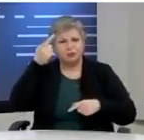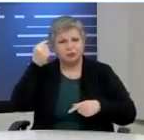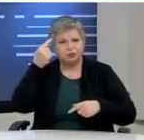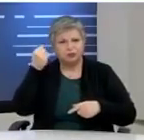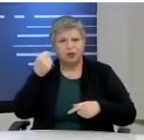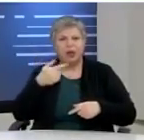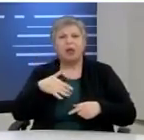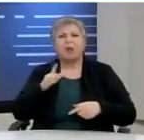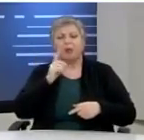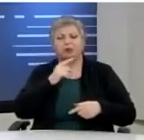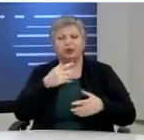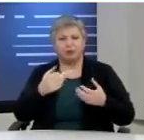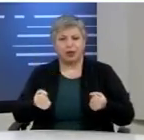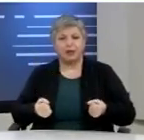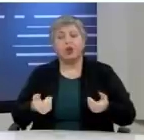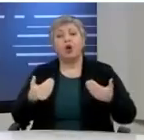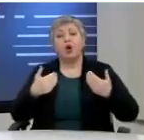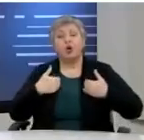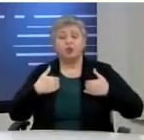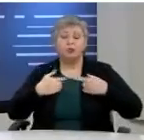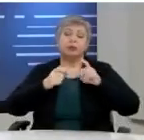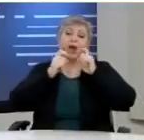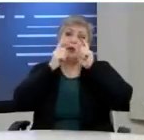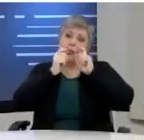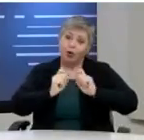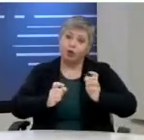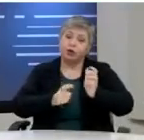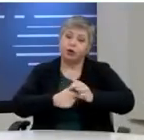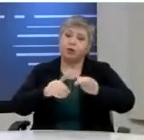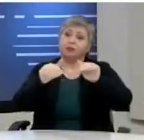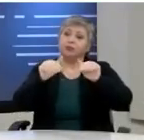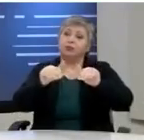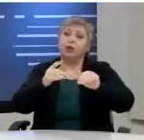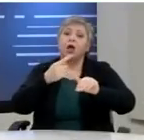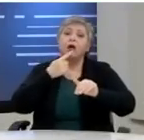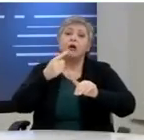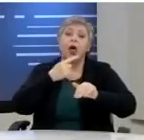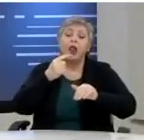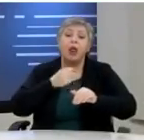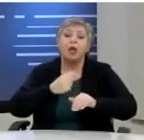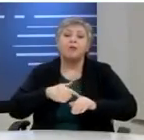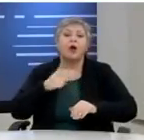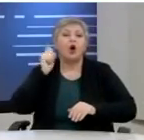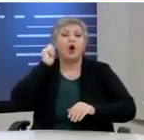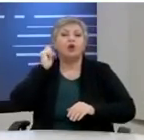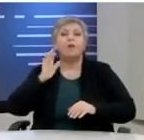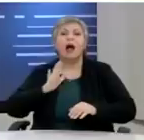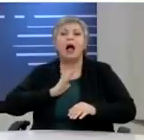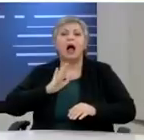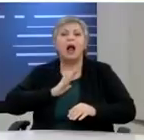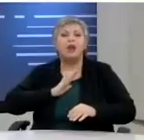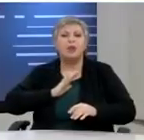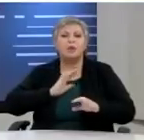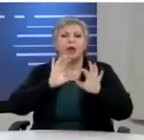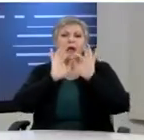δήθεν εμείς θα πρέπει αναγκαστικά να τους λέμε Μακεδόνες και Μακεδονικό κτλ. Δεν έχετε διαβάσει καν τη